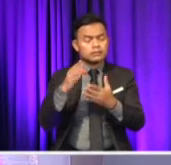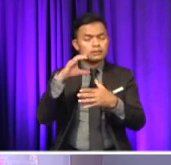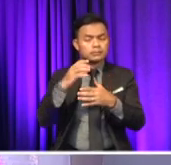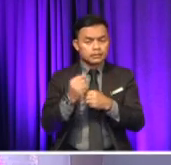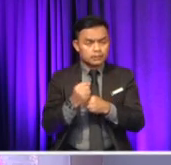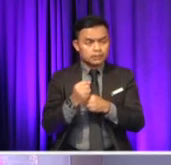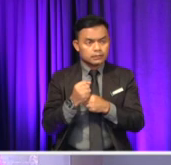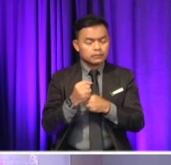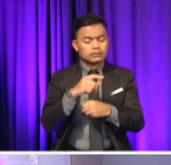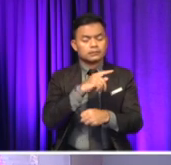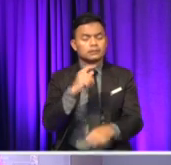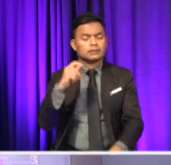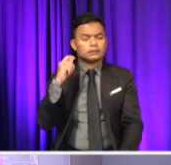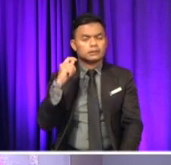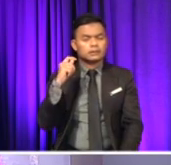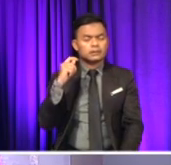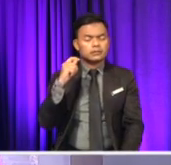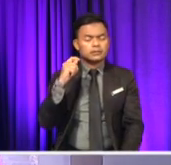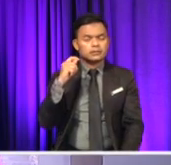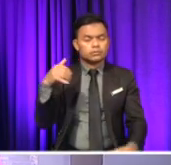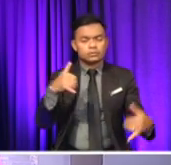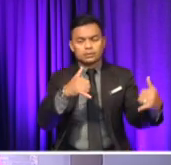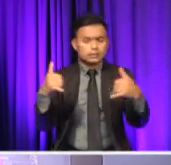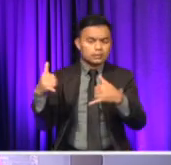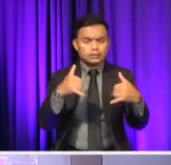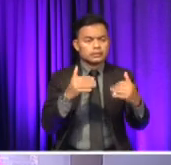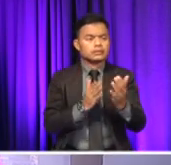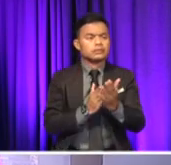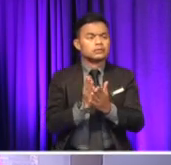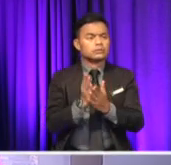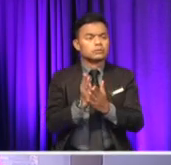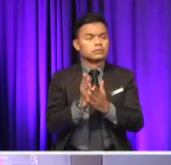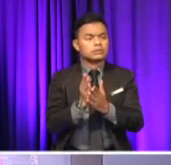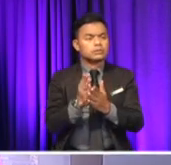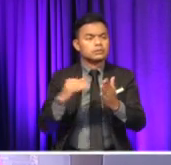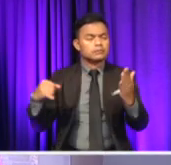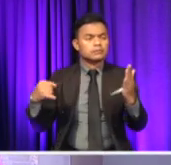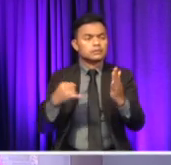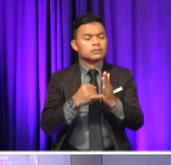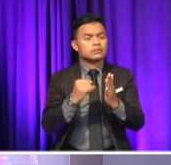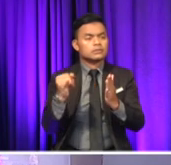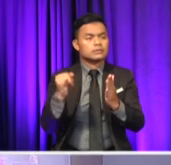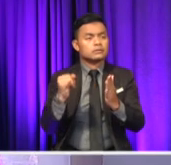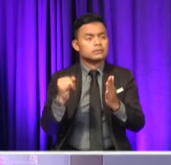arus ulang alik yakni arus terus ya ini adalah penyongsang Jadi